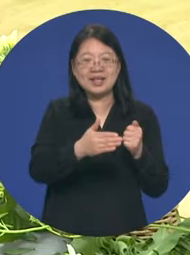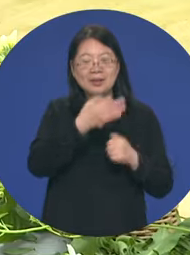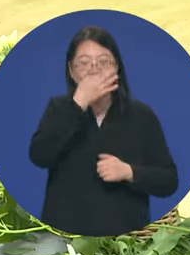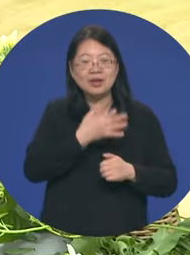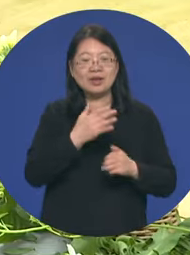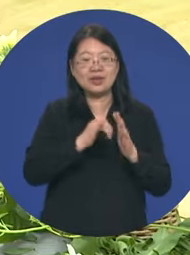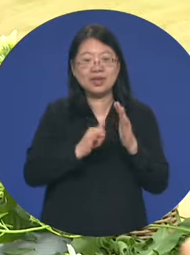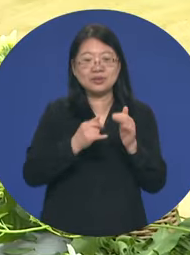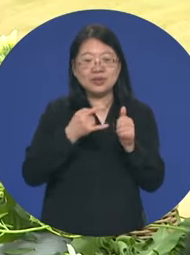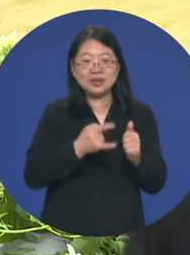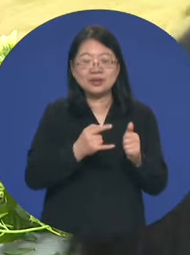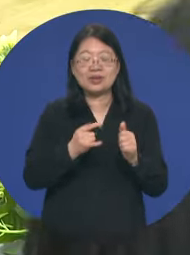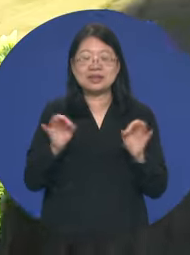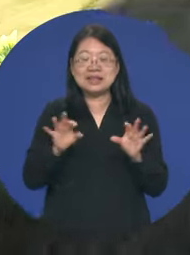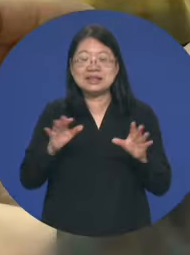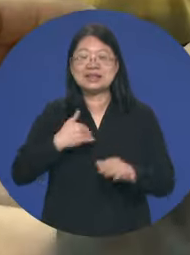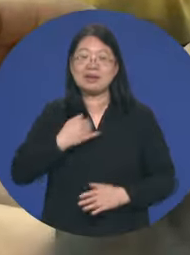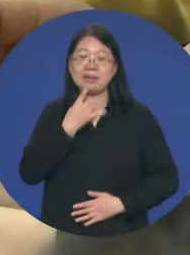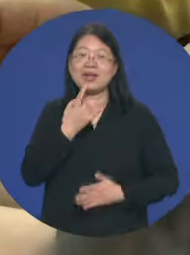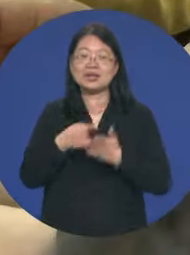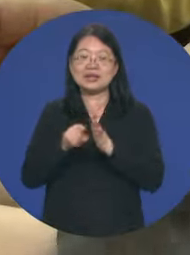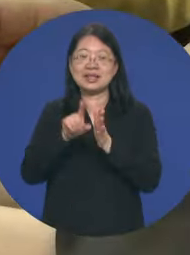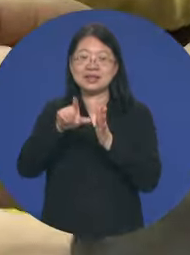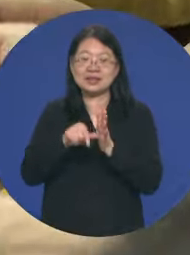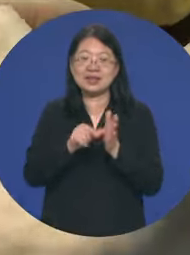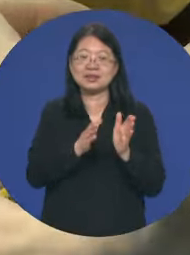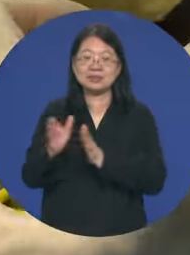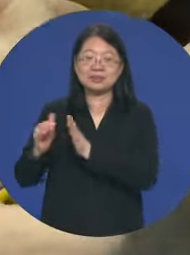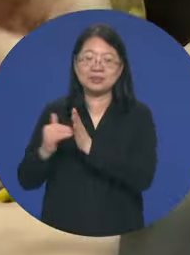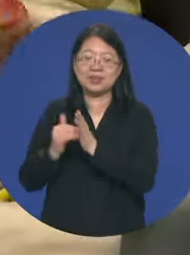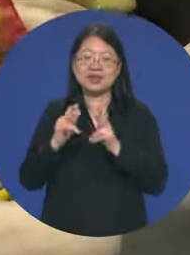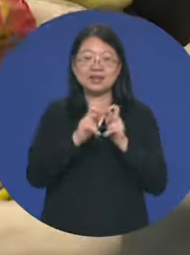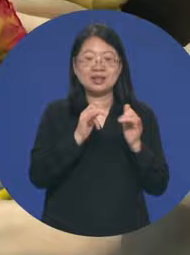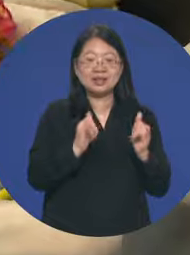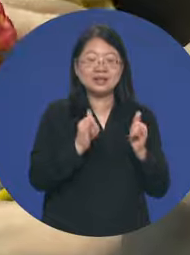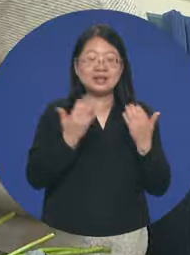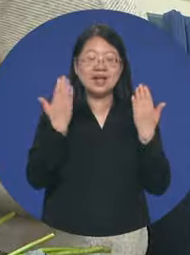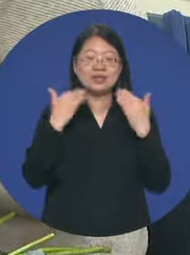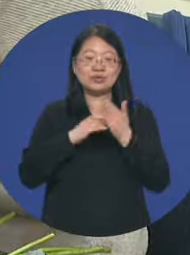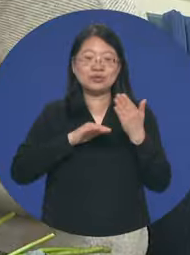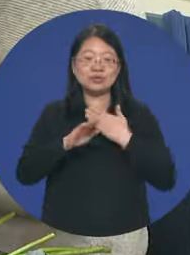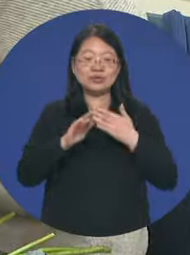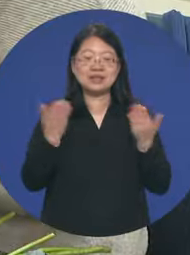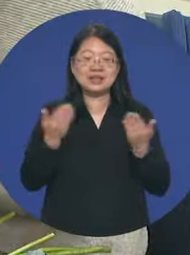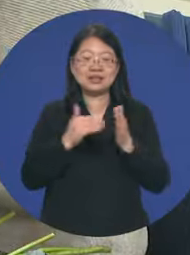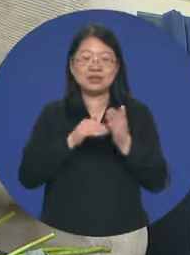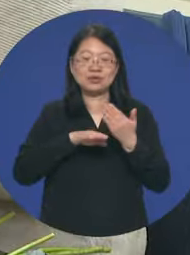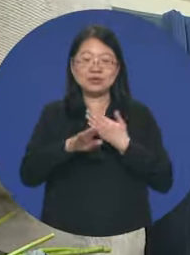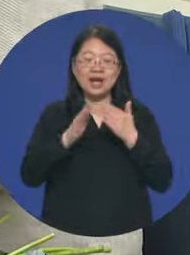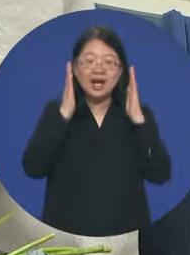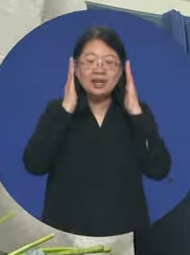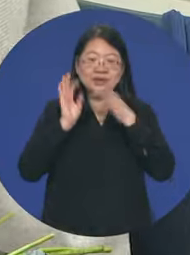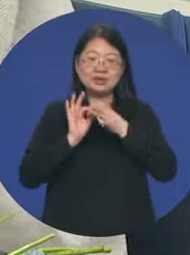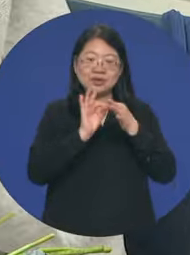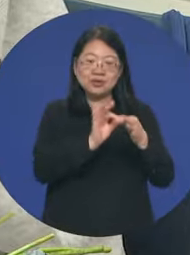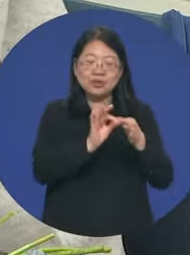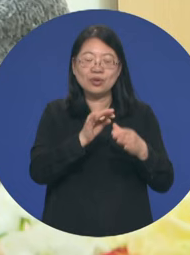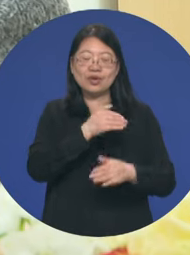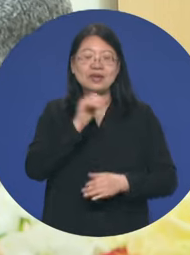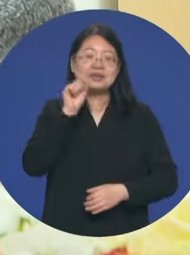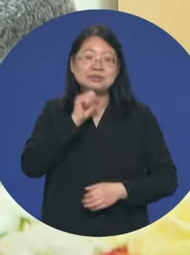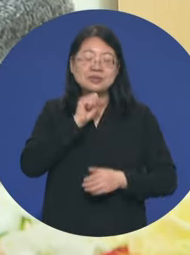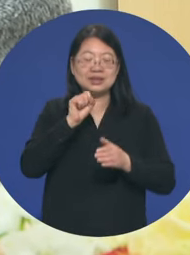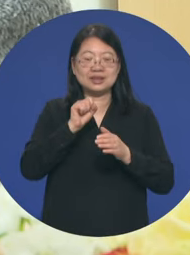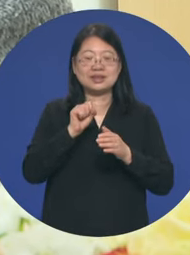가족들도 잠시나마 나를 위한 시간을 가져봅니다. 장애인들은 방과 후나 퇴근 후에 따로 학습을 이어가거나 여가를